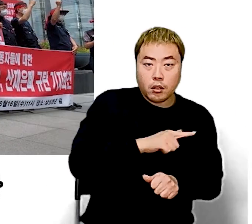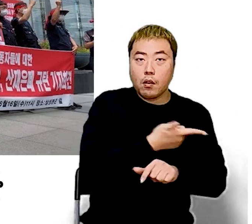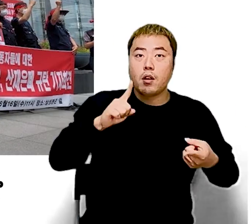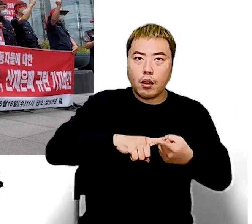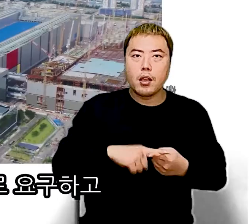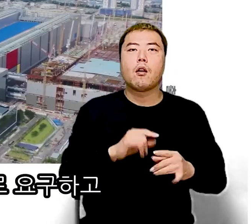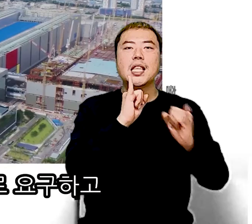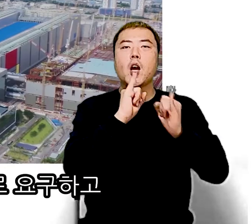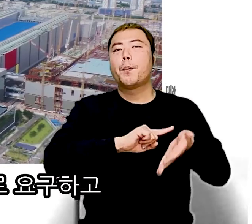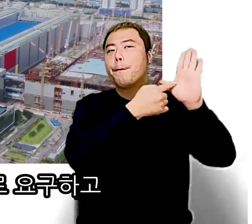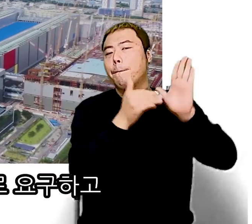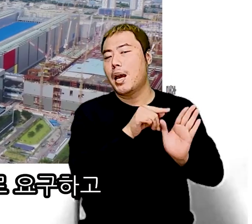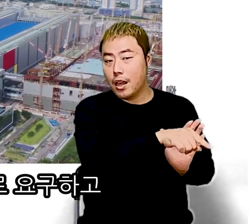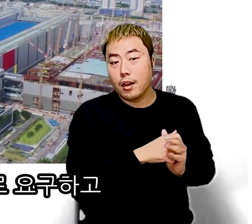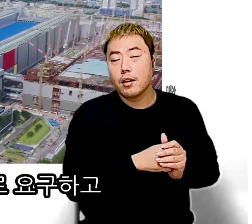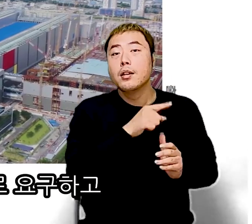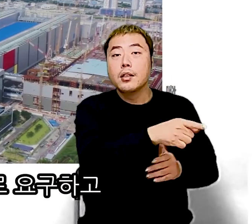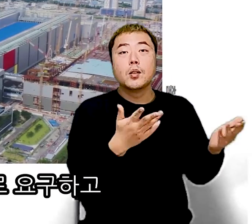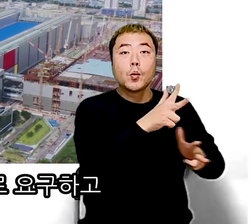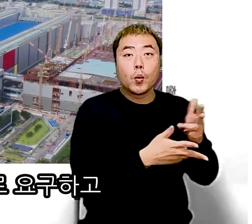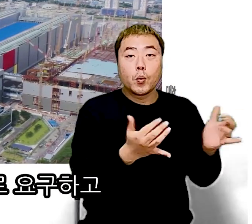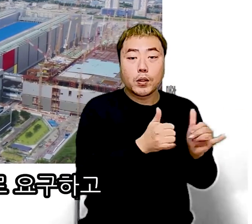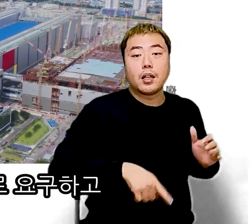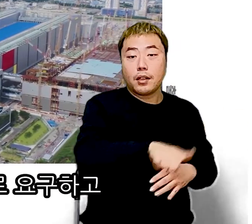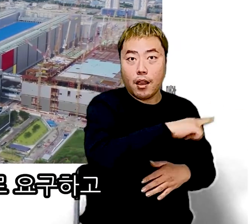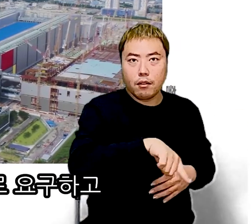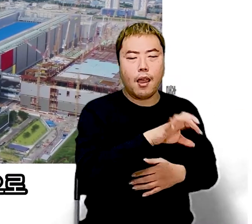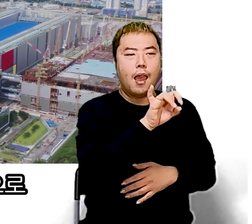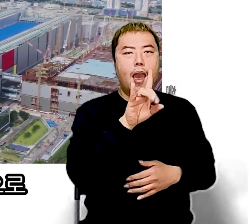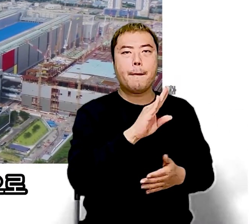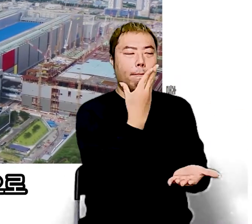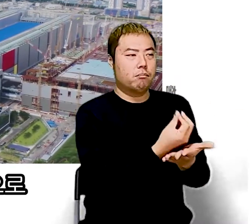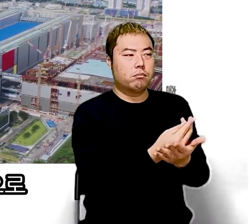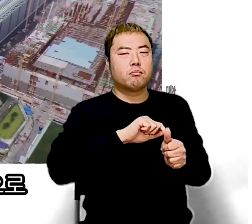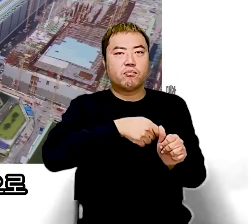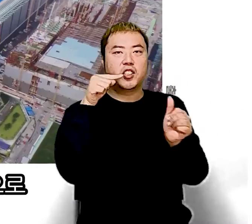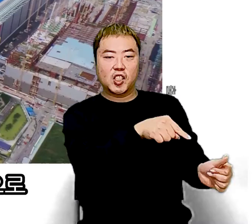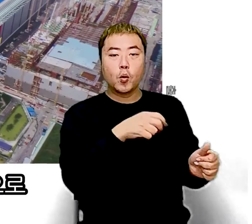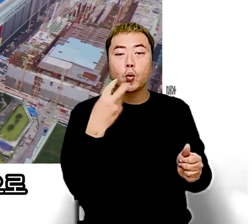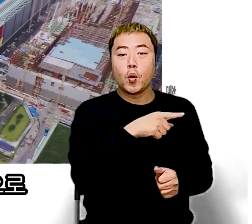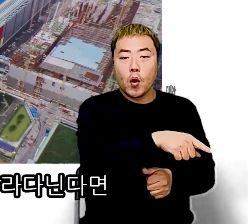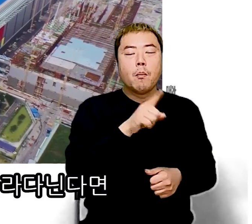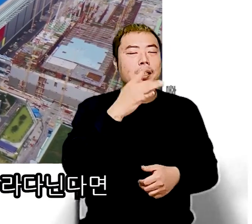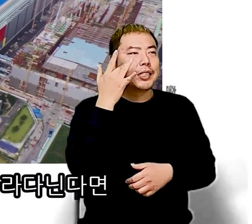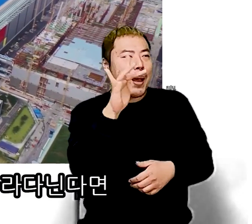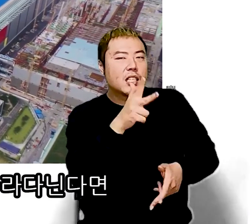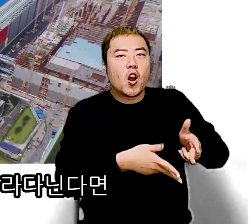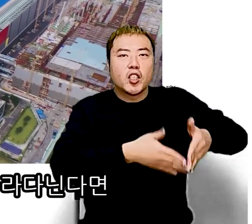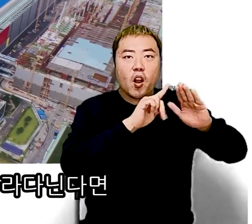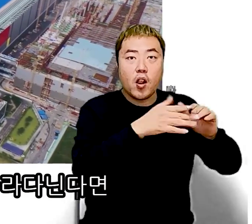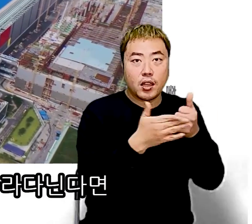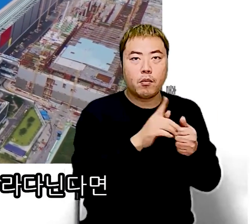열었습니다. 현장 노동자들에게 앱 설치를 필수로 요구하고 스마트 건설이라는 이름으로 수백